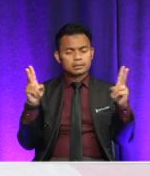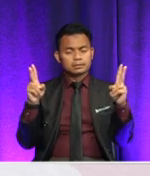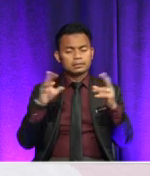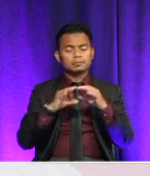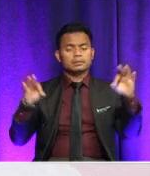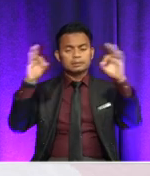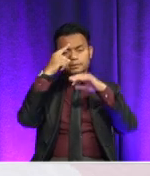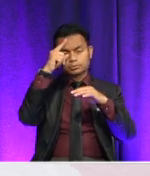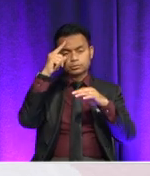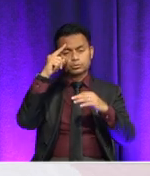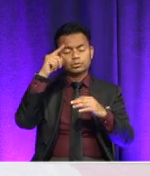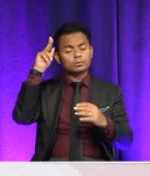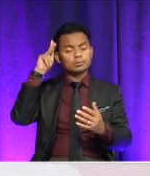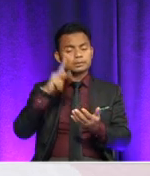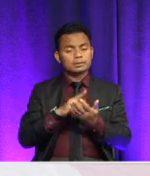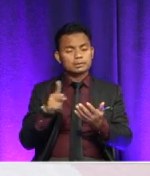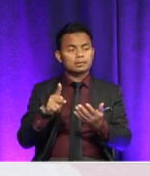negara kita